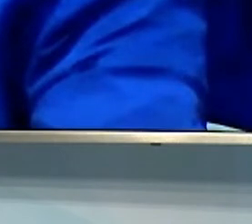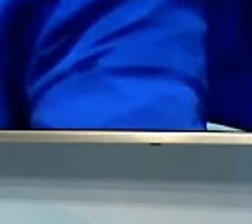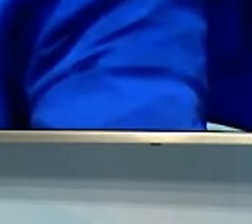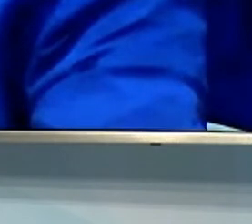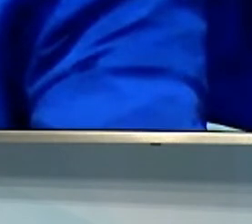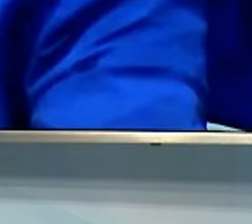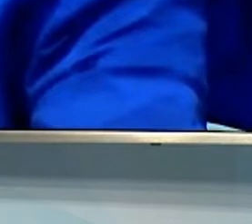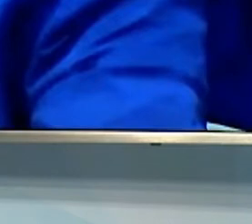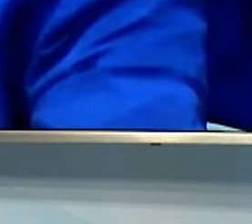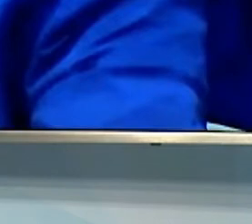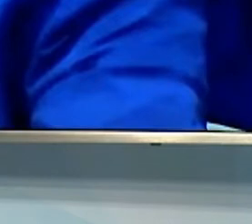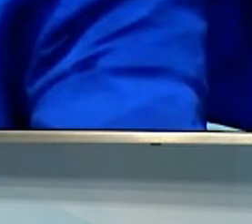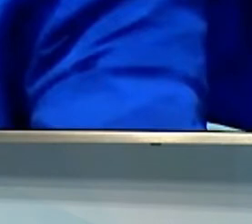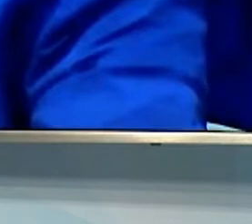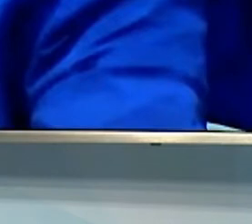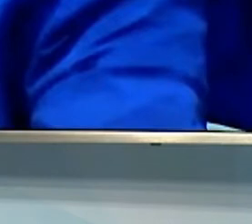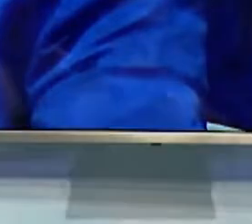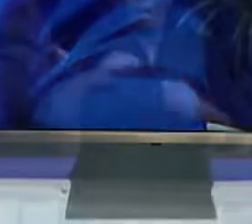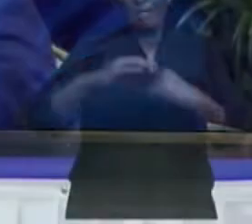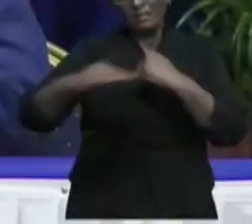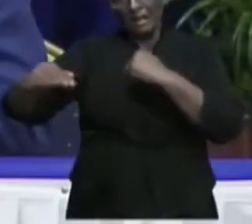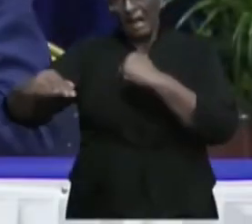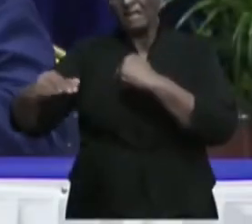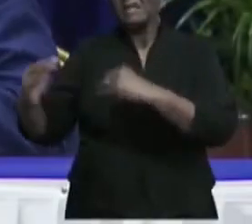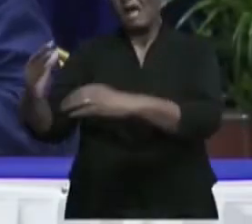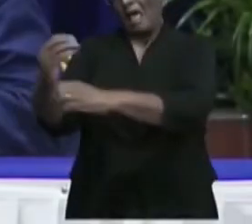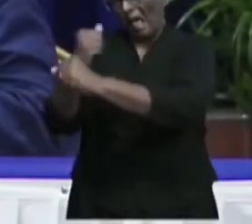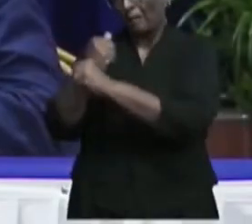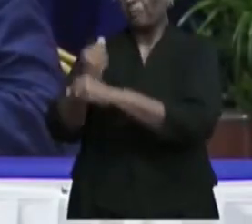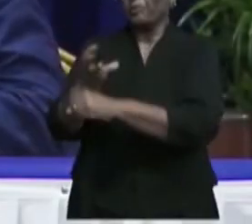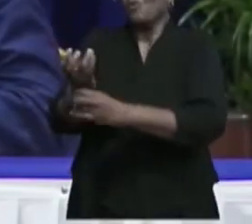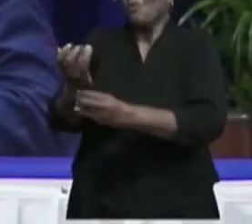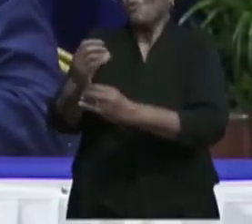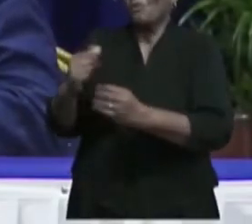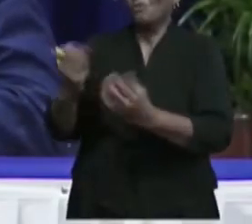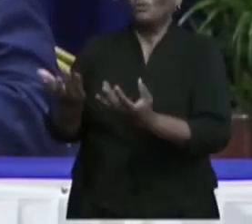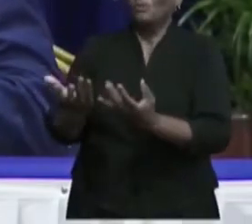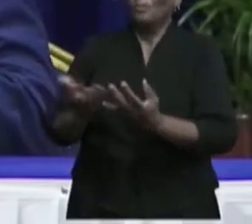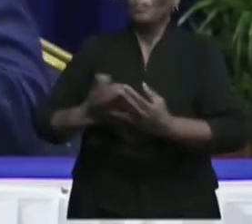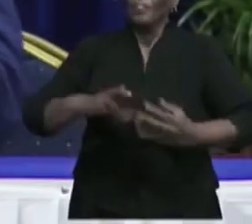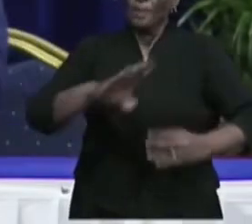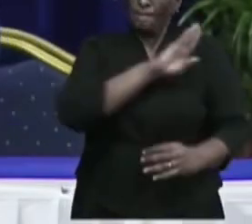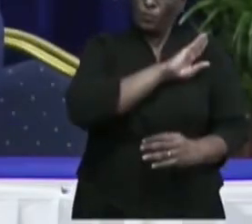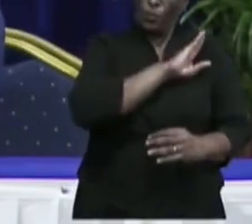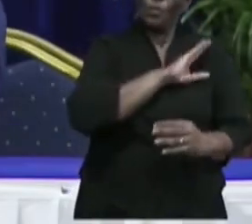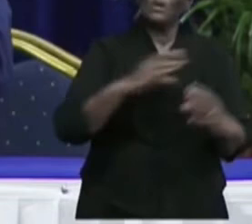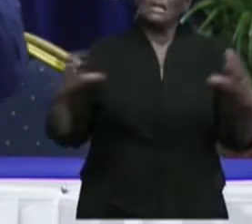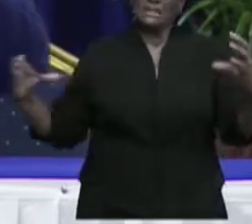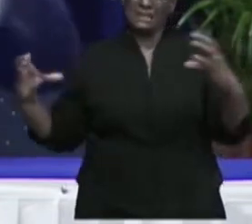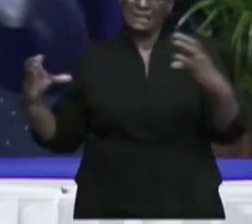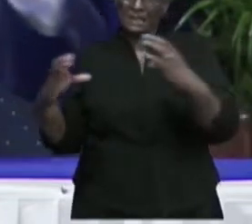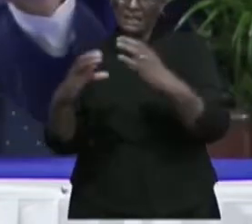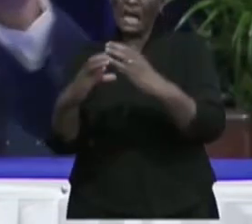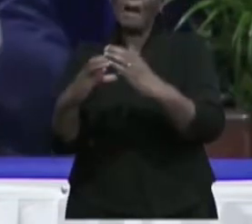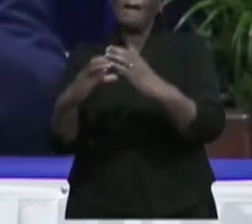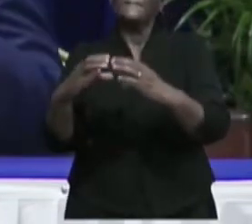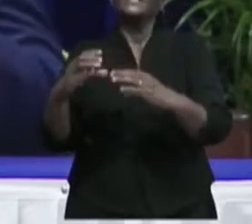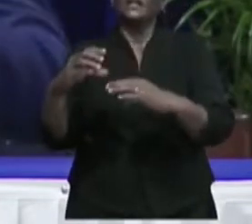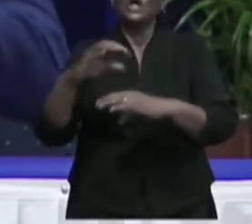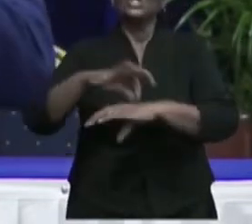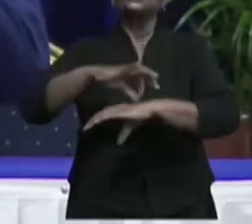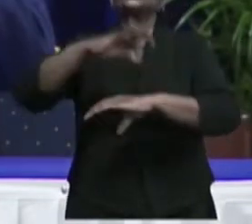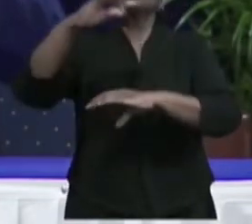activiteiten die de landen kunnen ondernemen. We hebben ook gesproken over een gezamenlijk